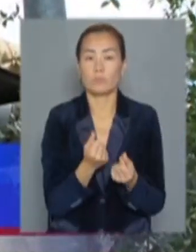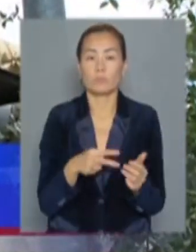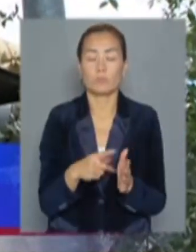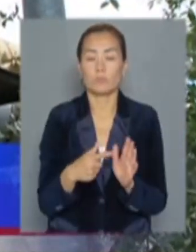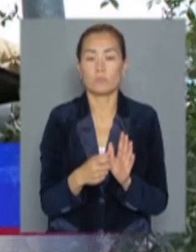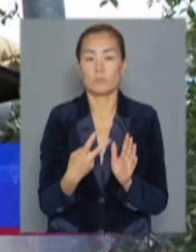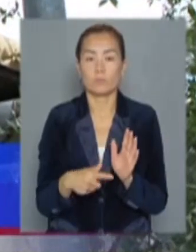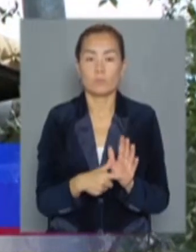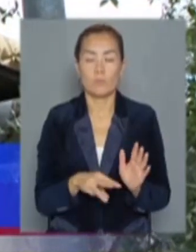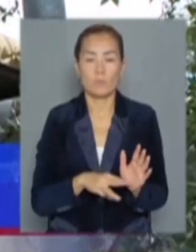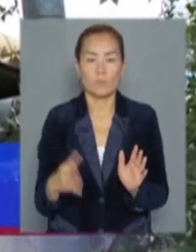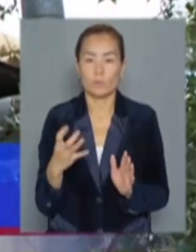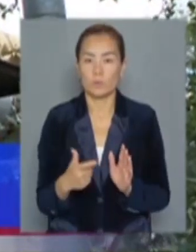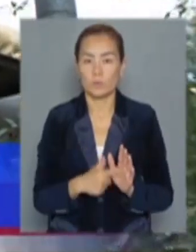құны